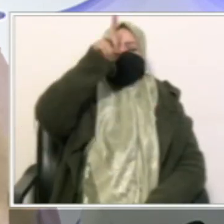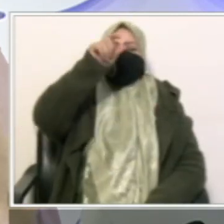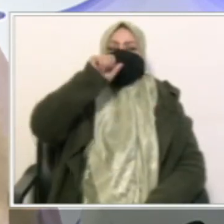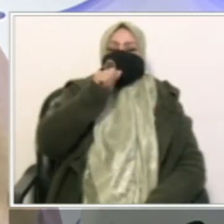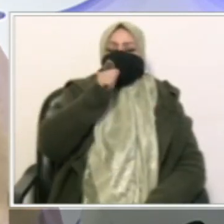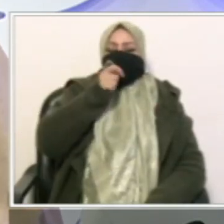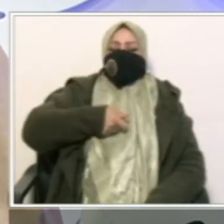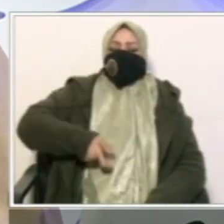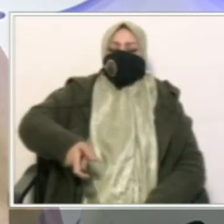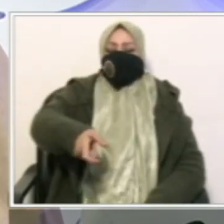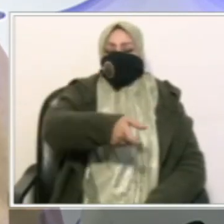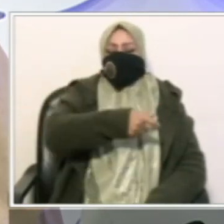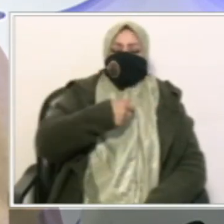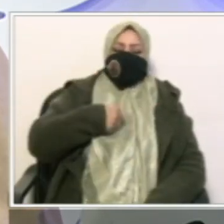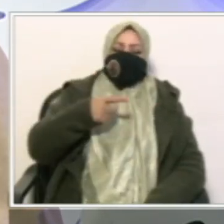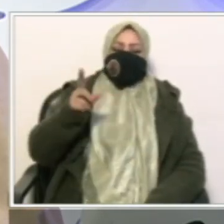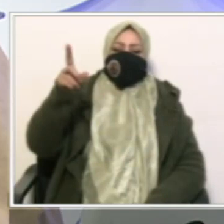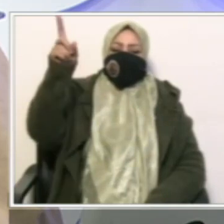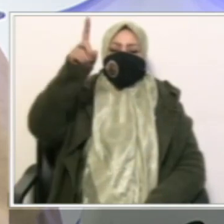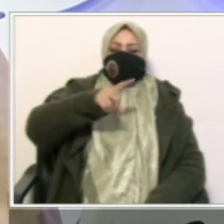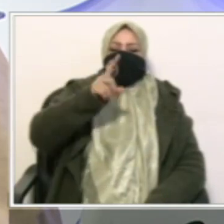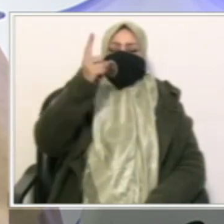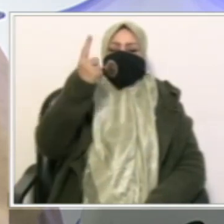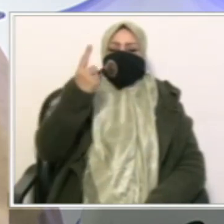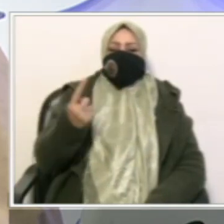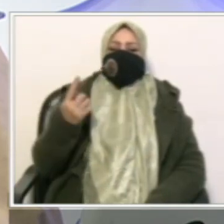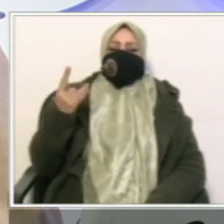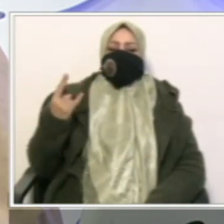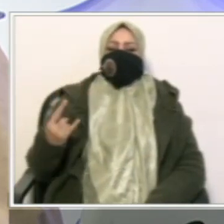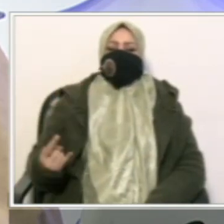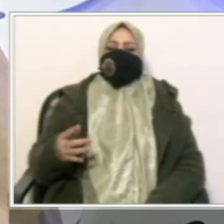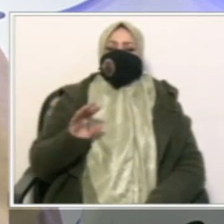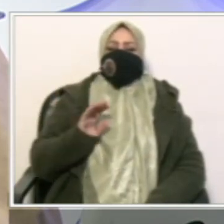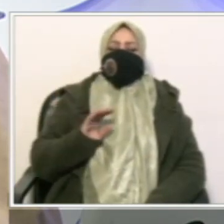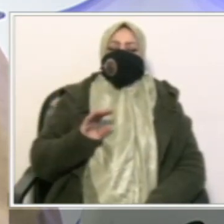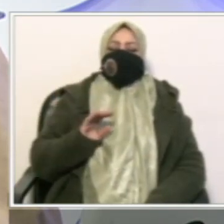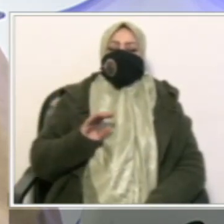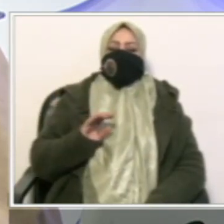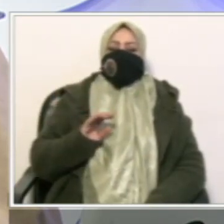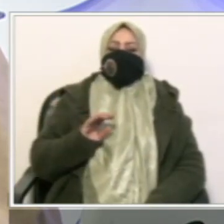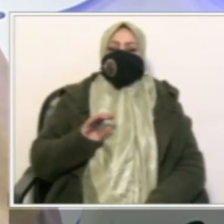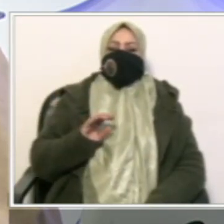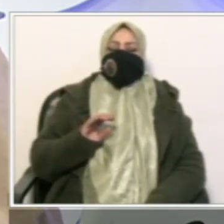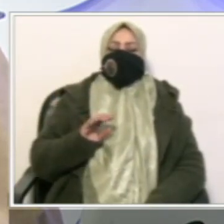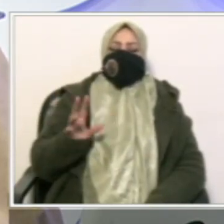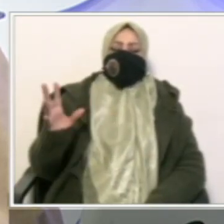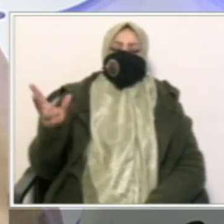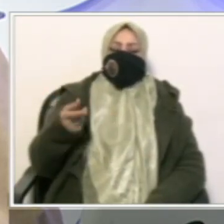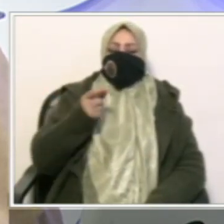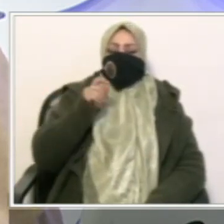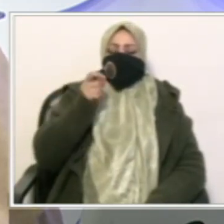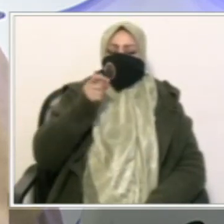العشر. فإذا ما دامه بلغ الحب، إذا النصاب يكون من جنس الحب،